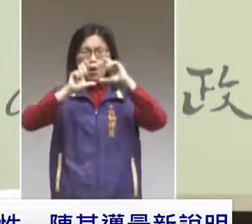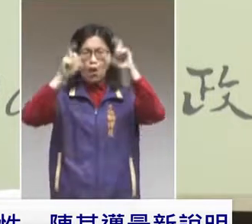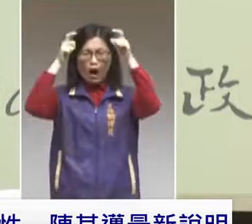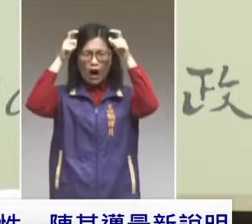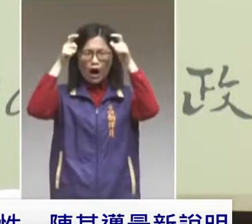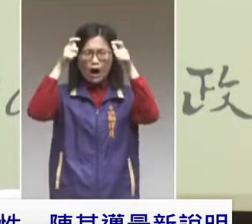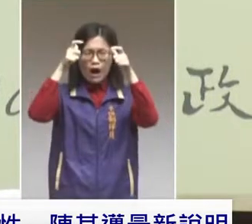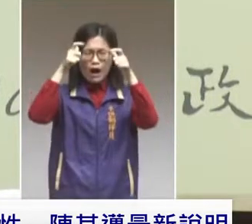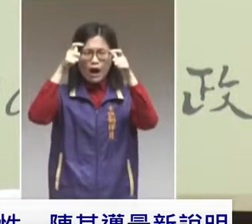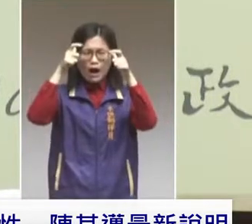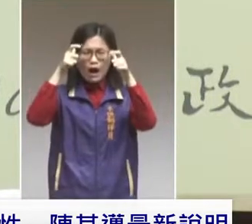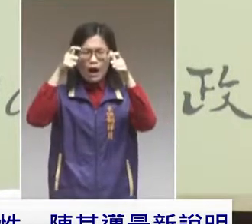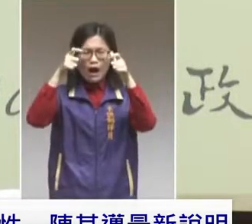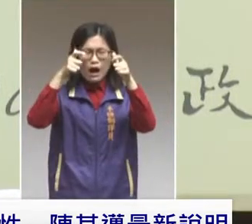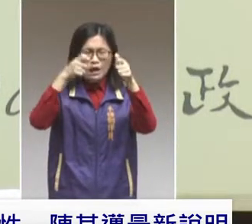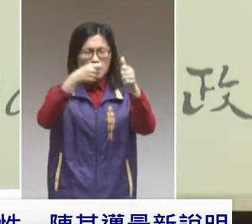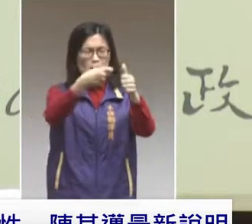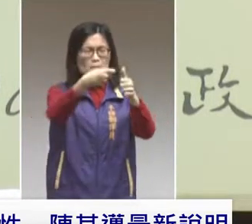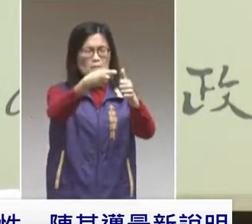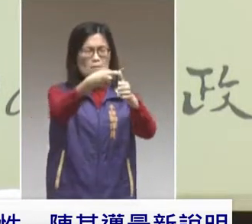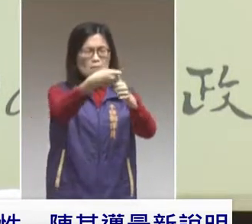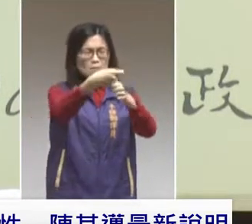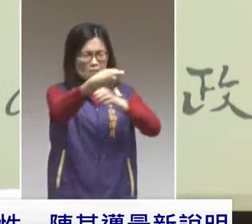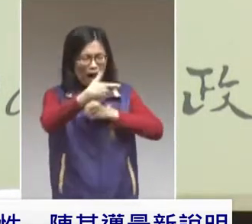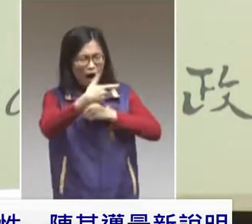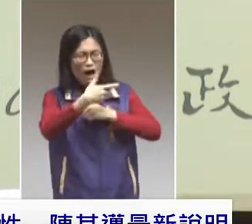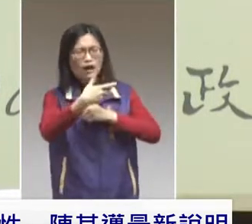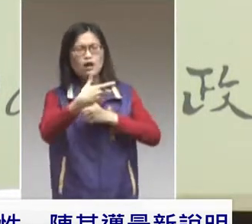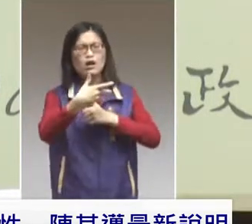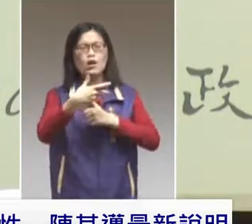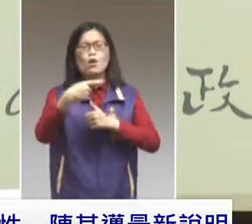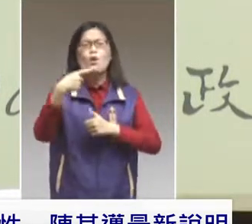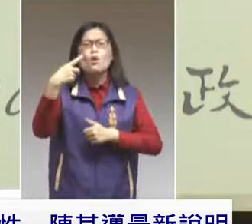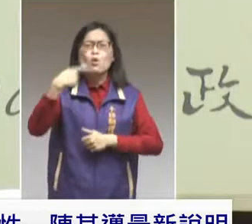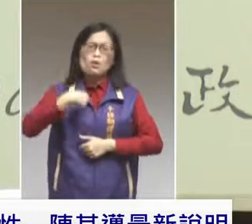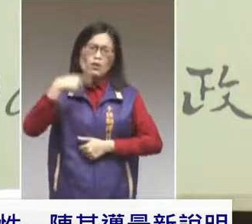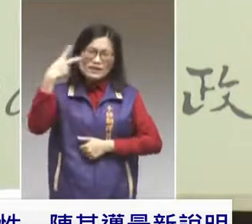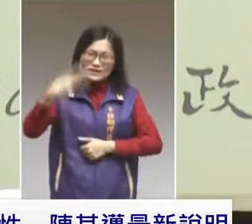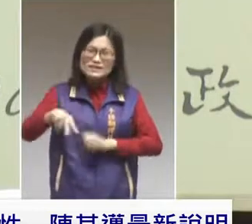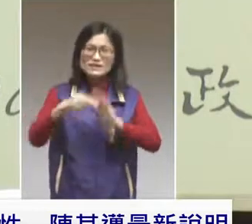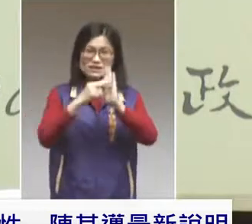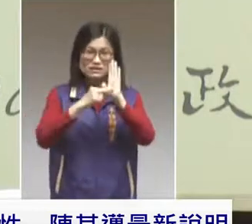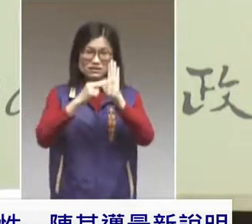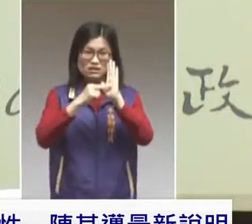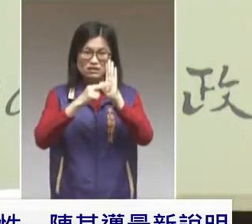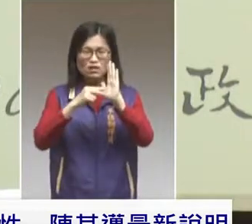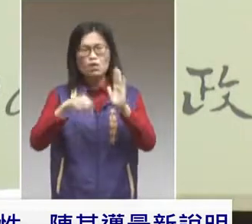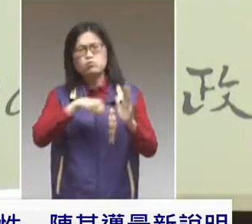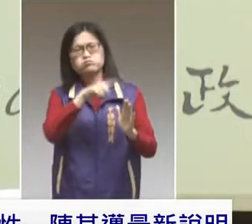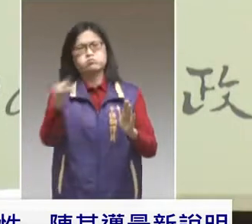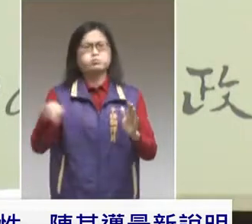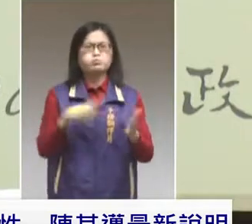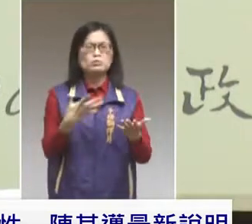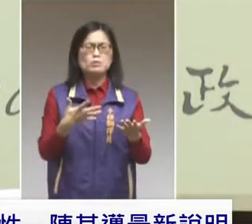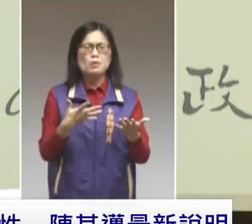来染疫我也要再三的强调啊，这不是大